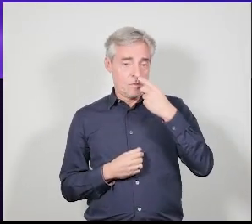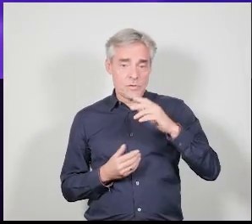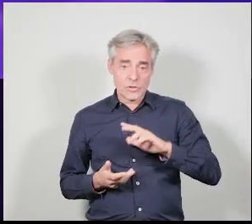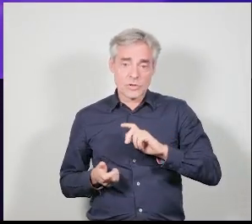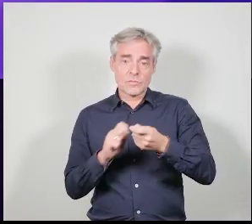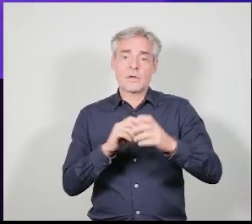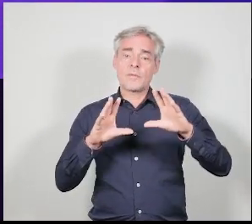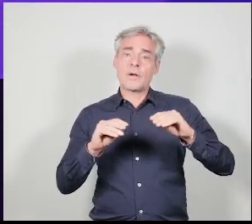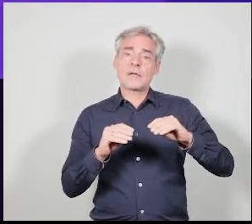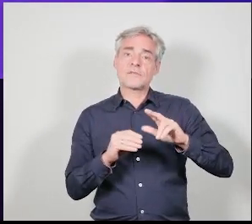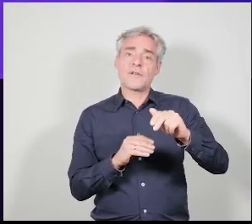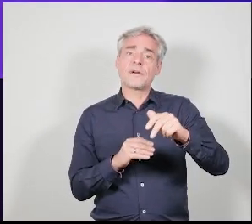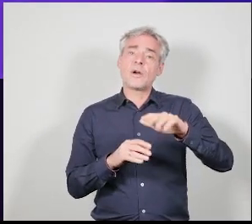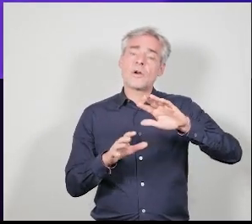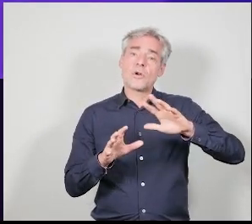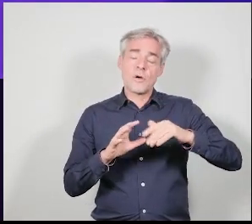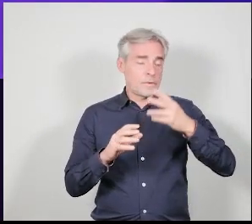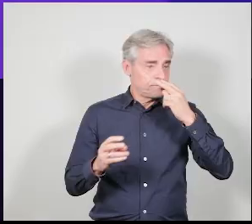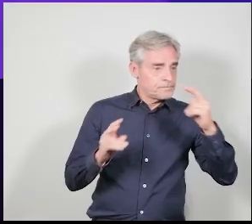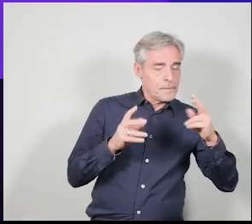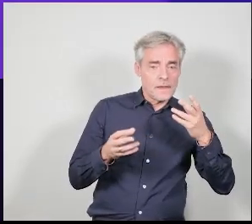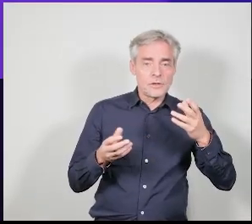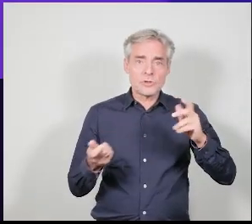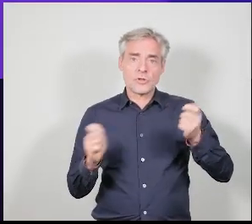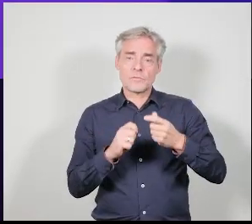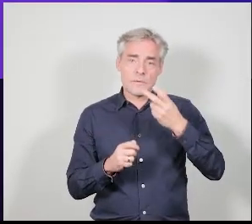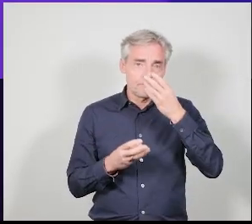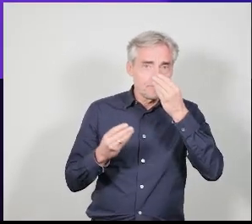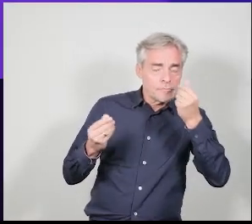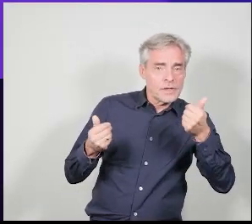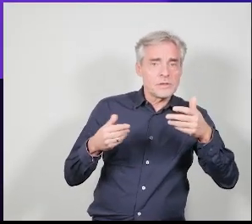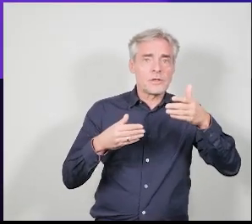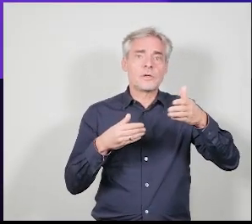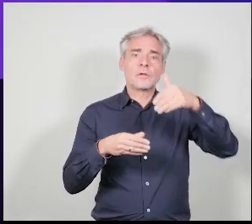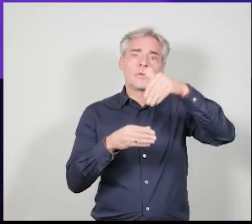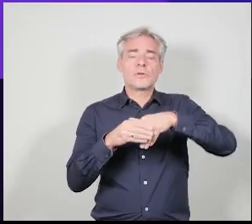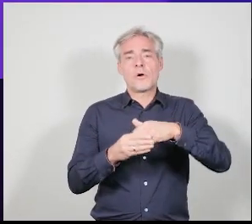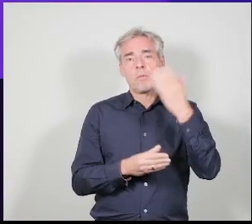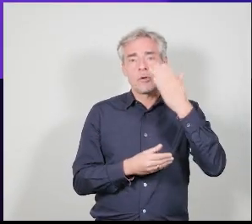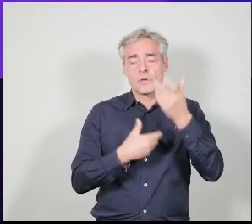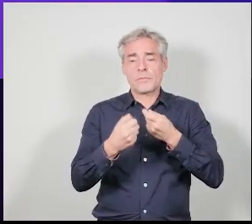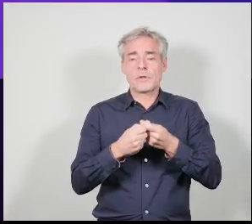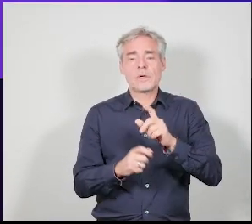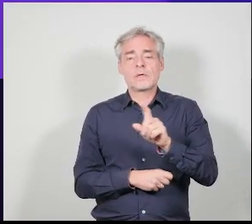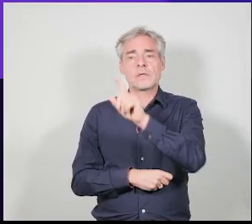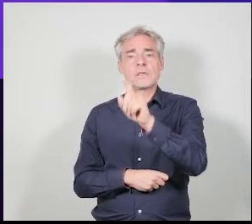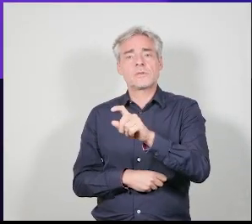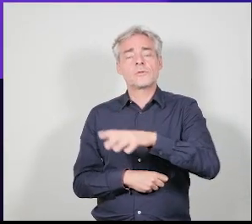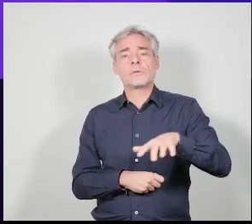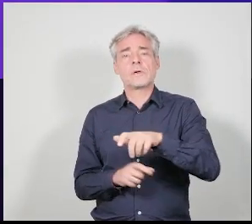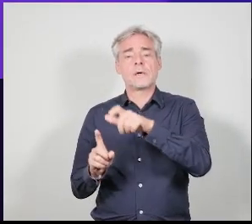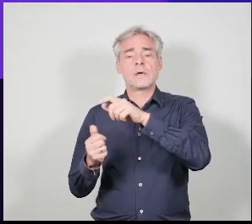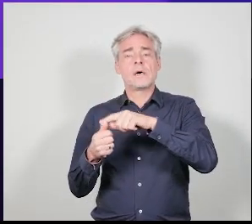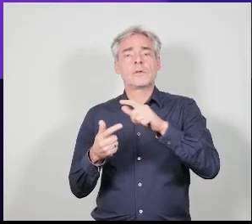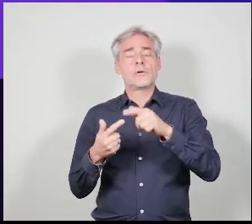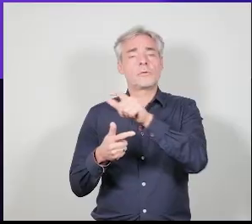Quelle place ils auront? Comment est-ce qu'ils perçoivent ces changements à l'endroit de la réalité de leurs besoins? On est allé poser cette question à